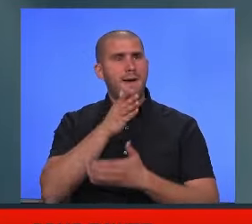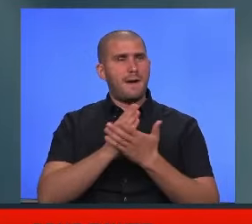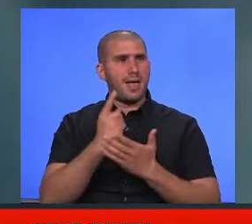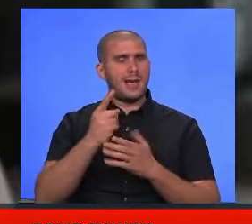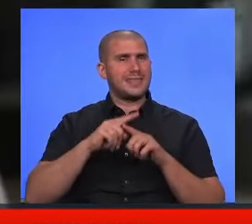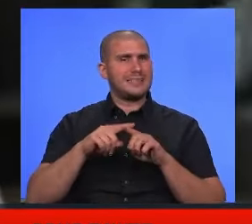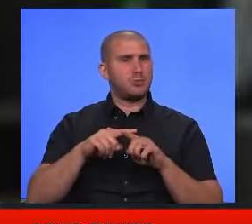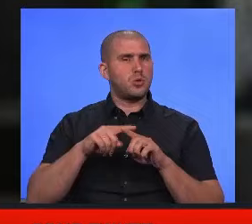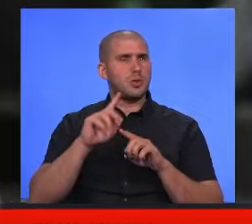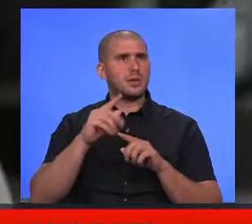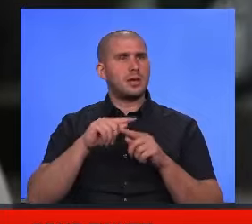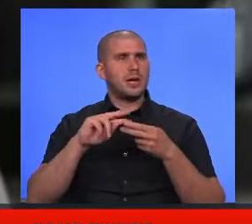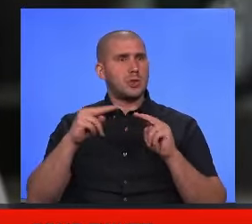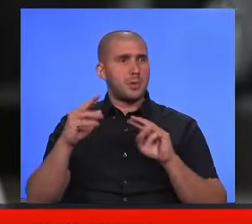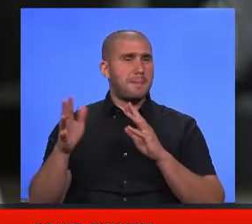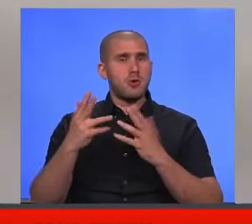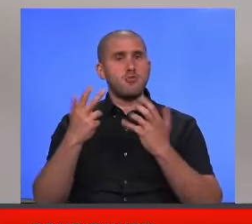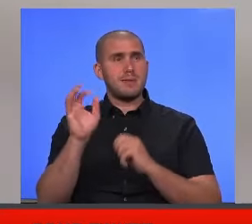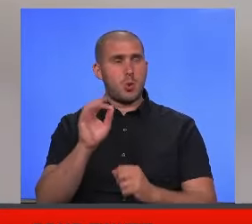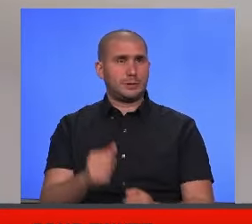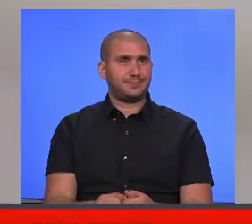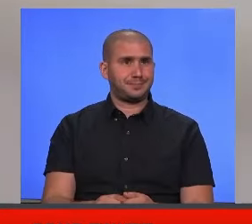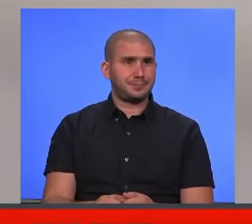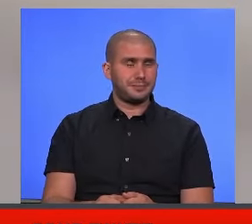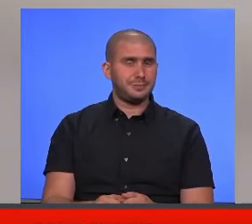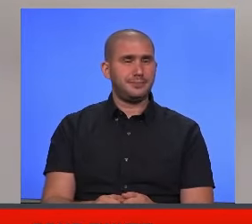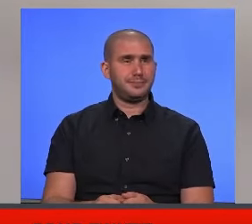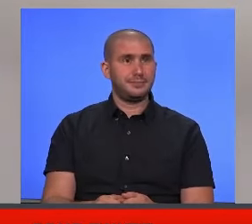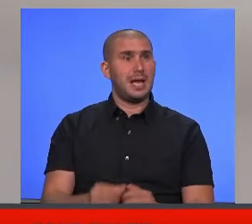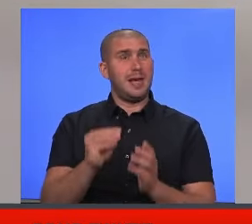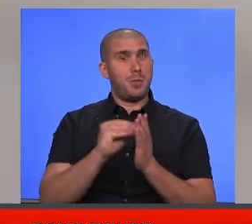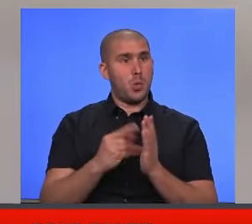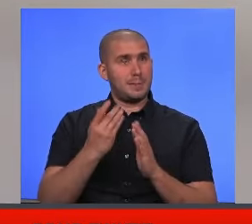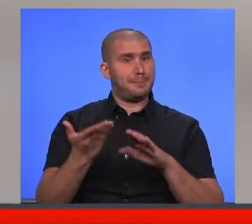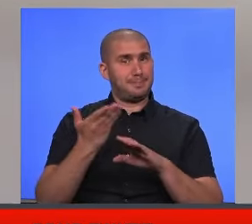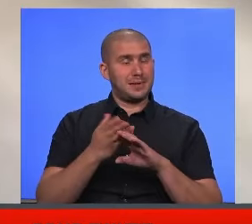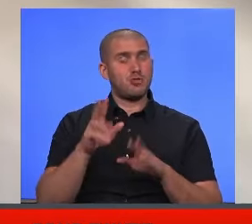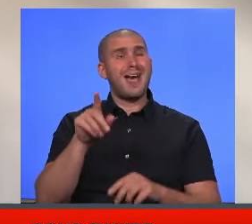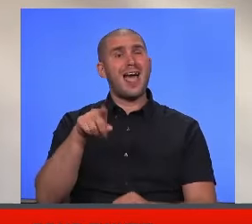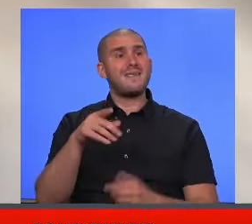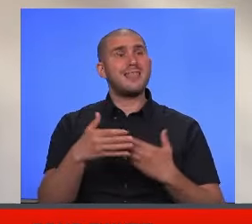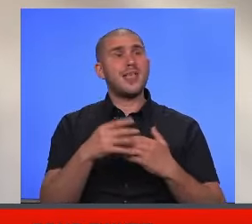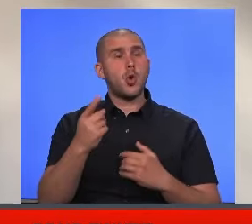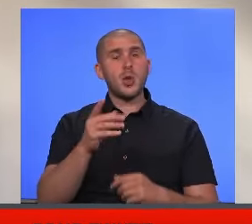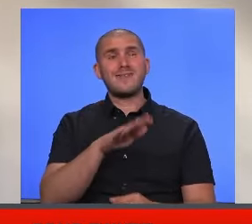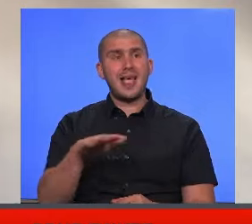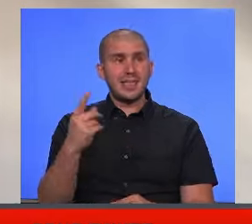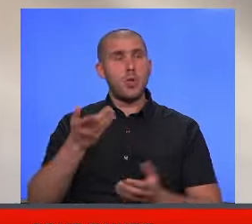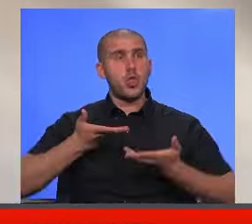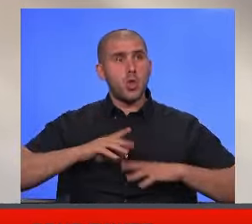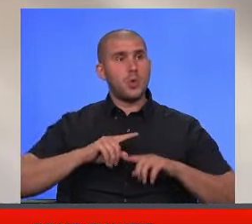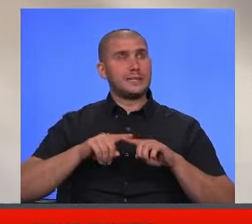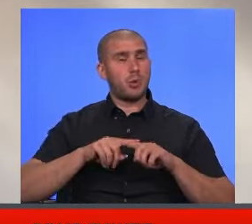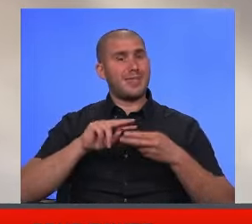תסמונות גנטיות? בערך 80%. מהנתונים האלו עולה שיש אלפי תינוקות וילדים שנולדו עם